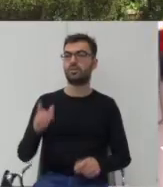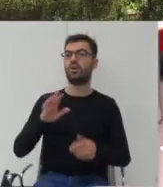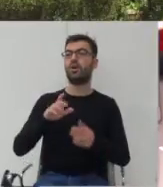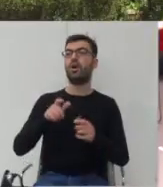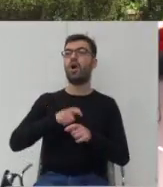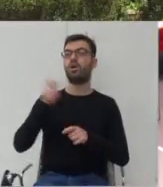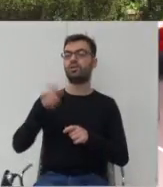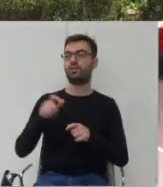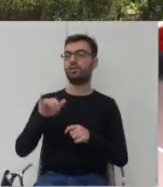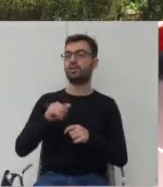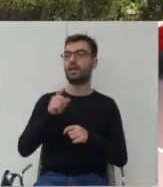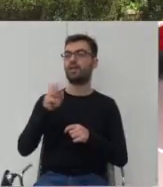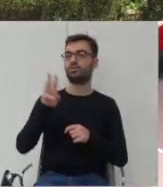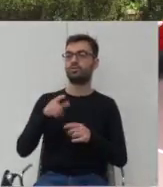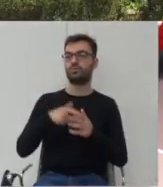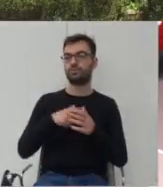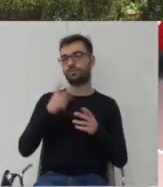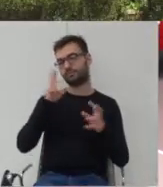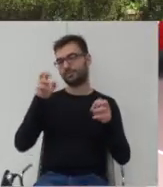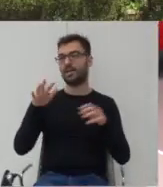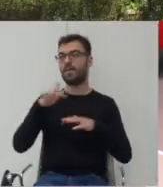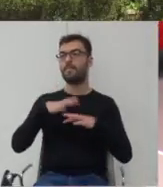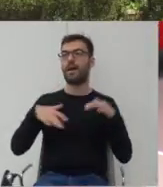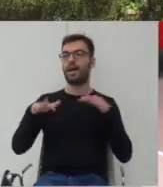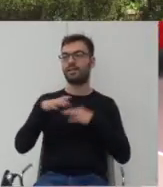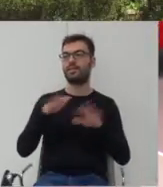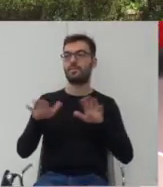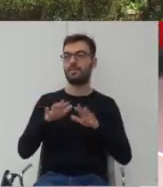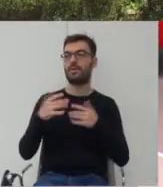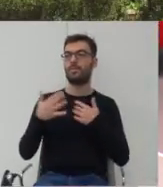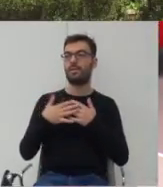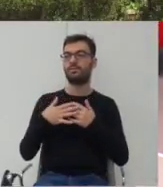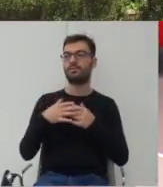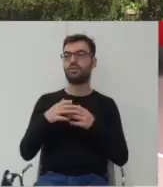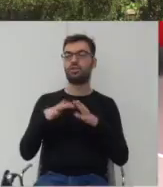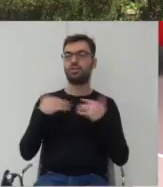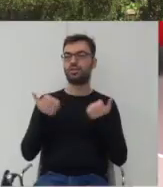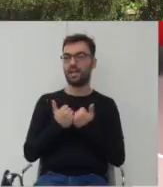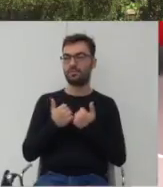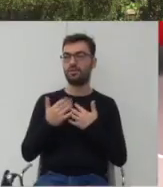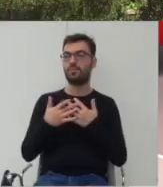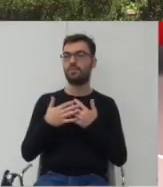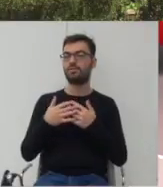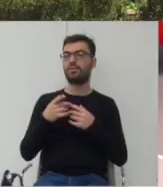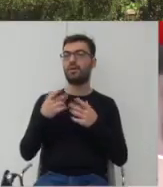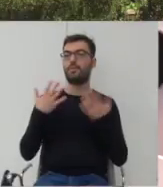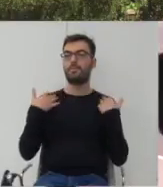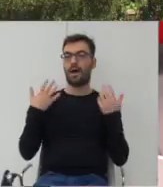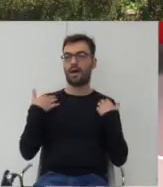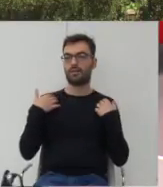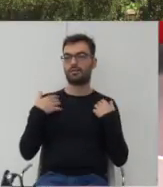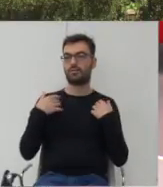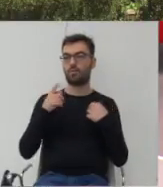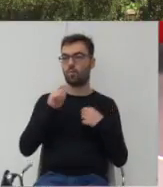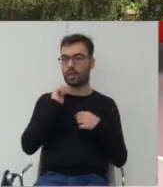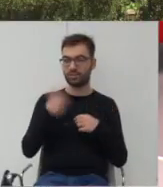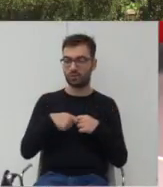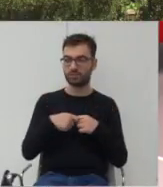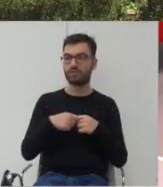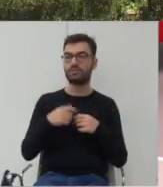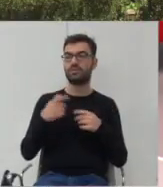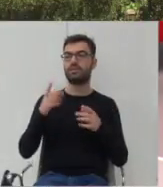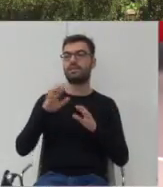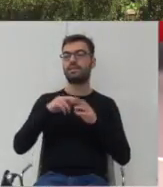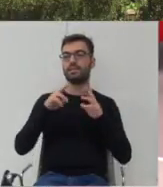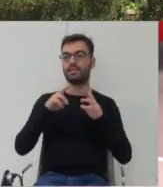Osiedle Jazdów to takie magiczne miejsce obok Sejmu, obok Parku Jazdowskiego,